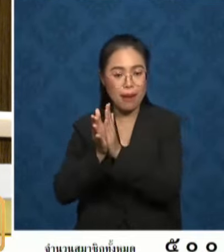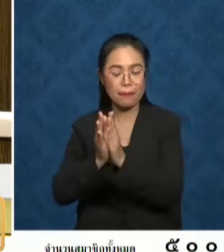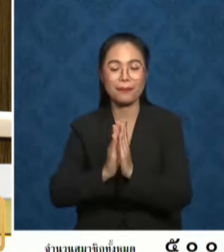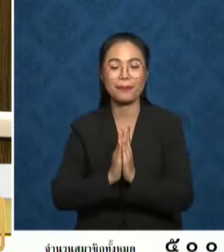ครับ